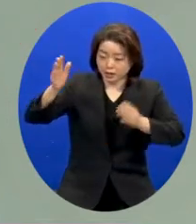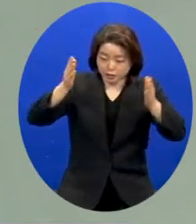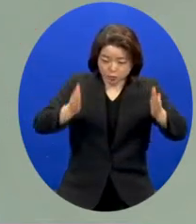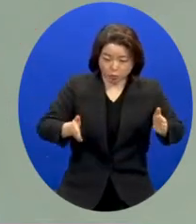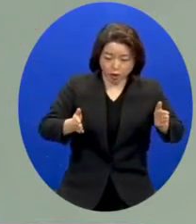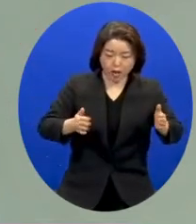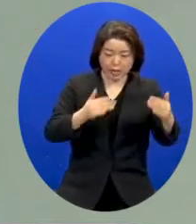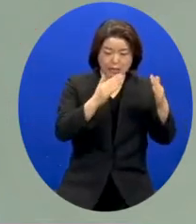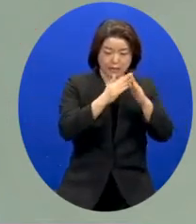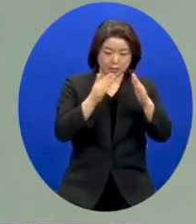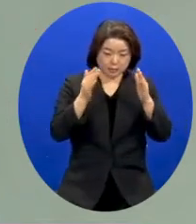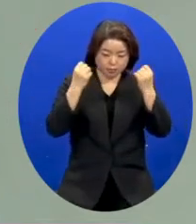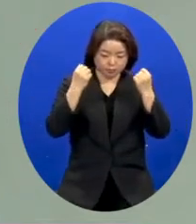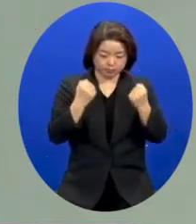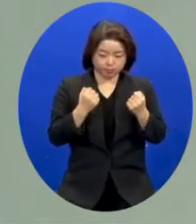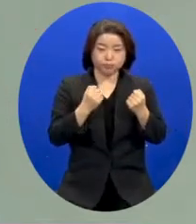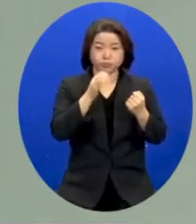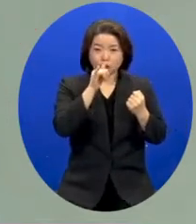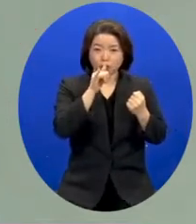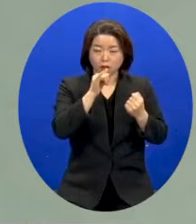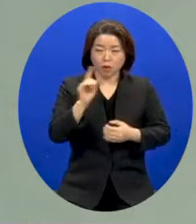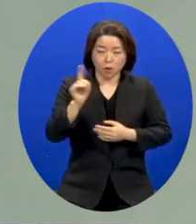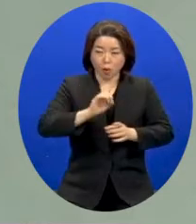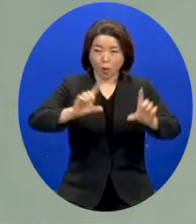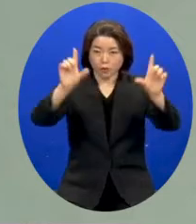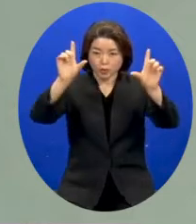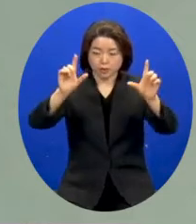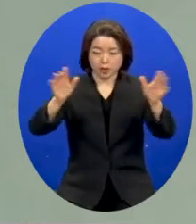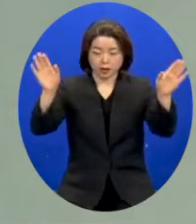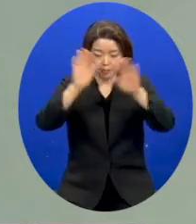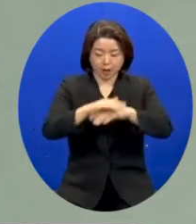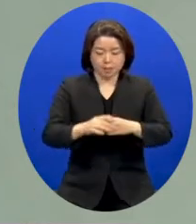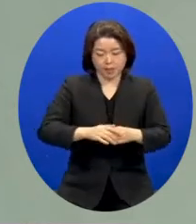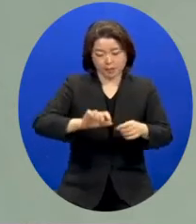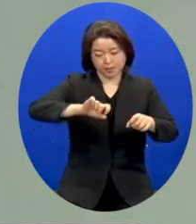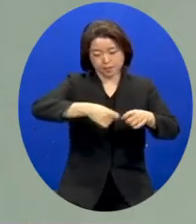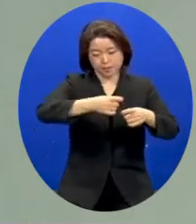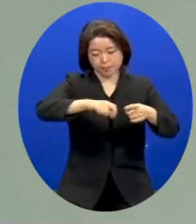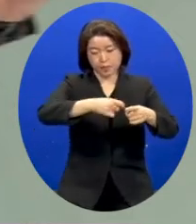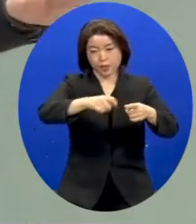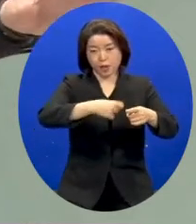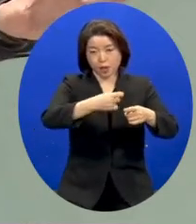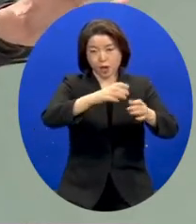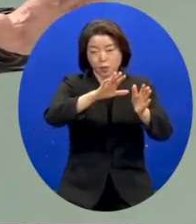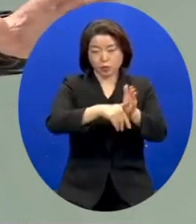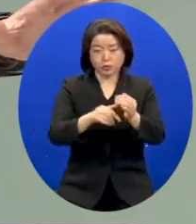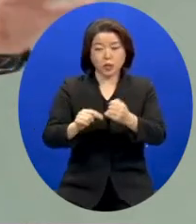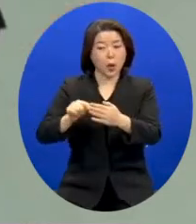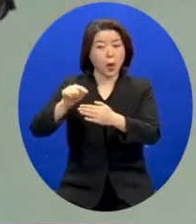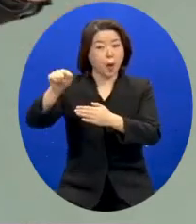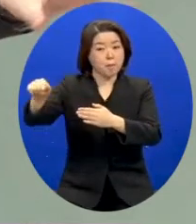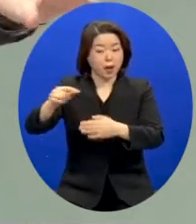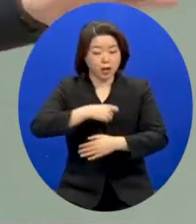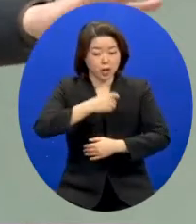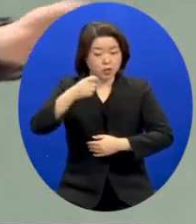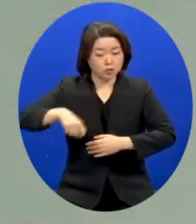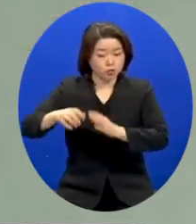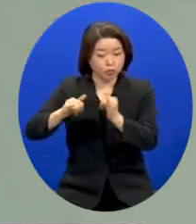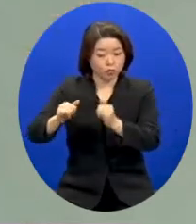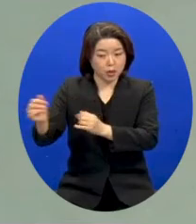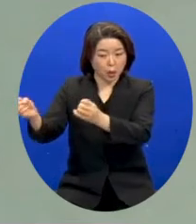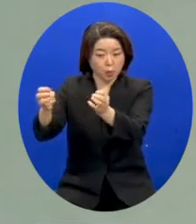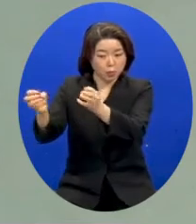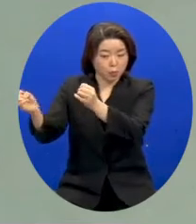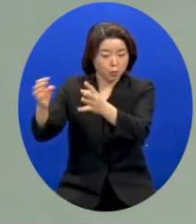겁니다. 어느 날 밤에 뜨개질을 하고 있는데 밖에서 중국 사람들이 뭐라고 막